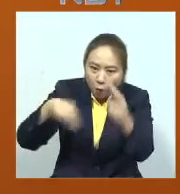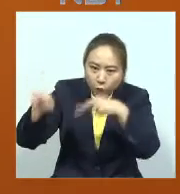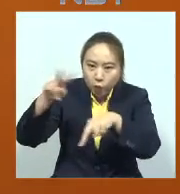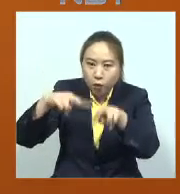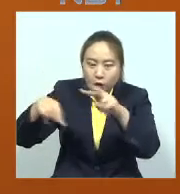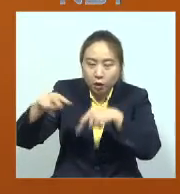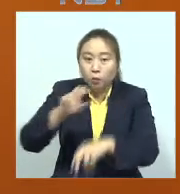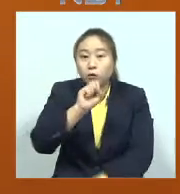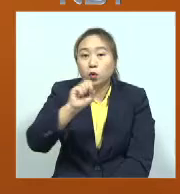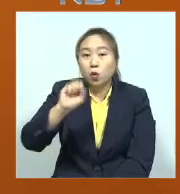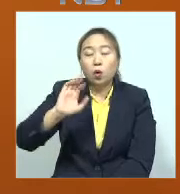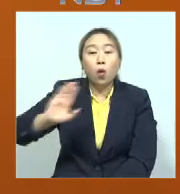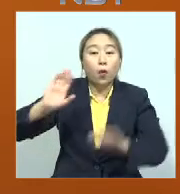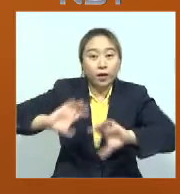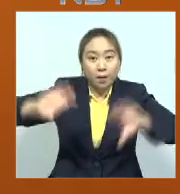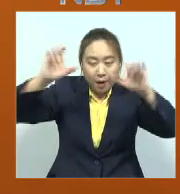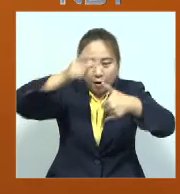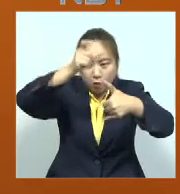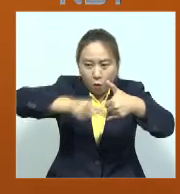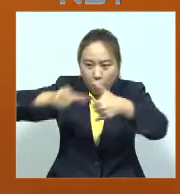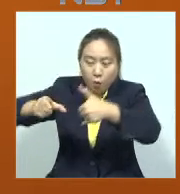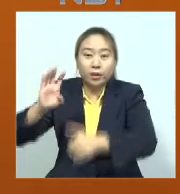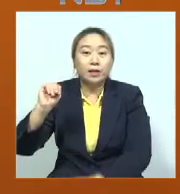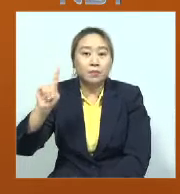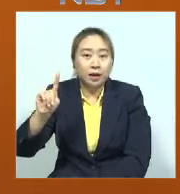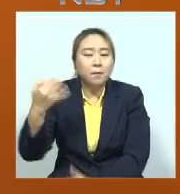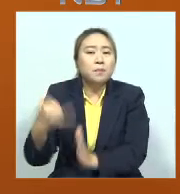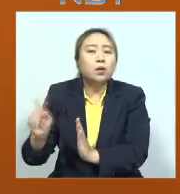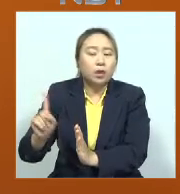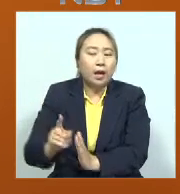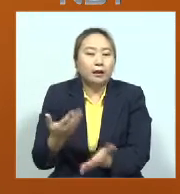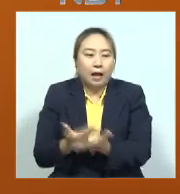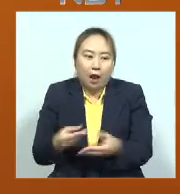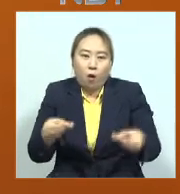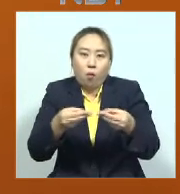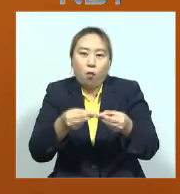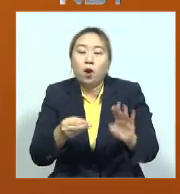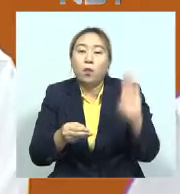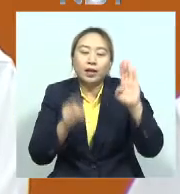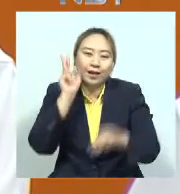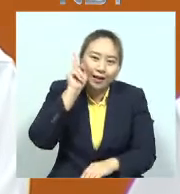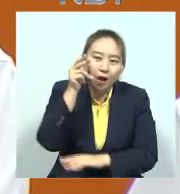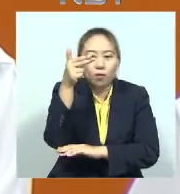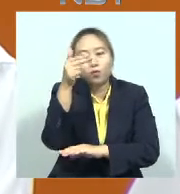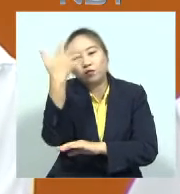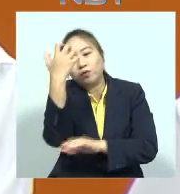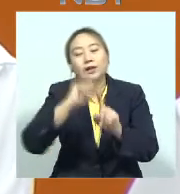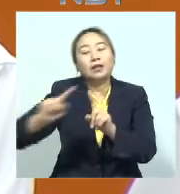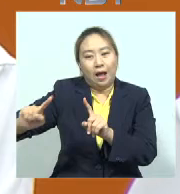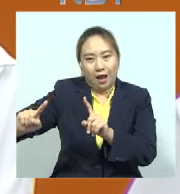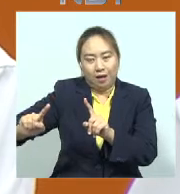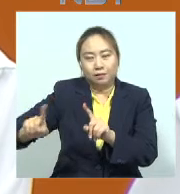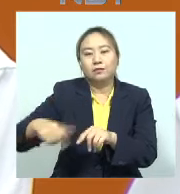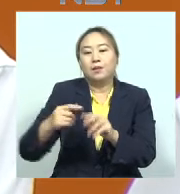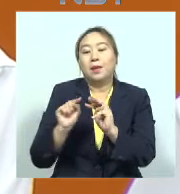ของ41ส.ส.ฝ่ายรัฐบาลกรณีถือหุ้นสื่อตามมาตรา98วงเล็บ3ที่ถูกส่งไปศา